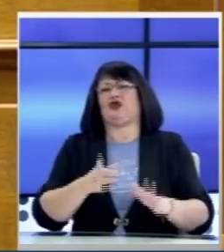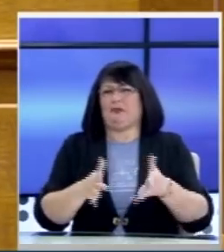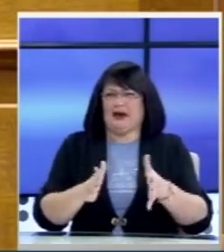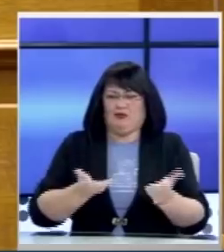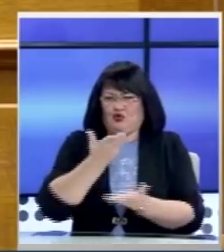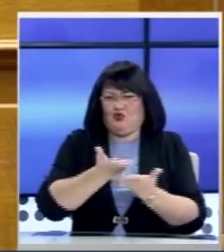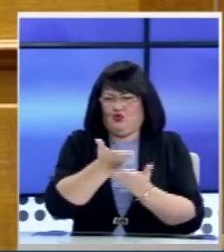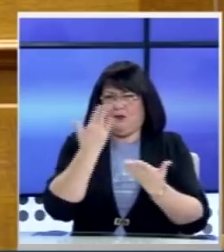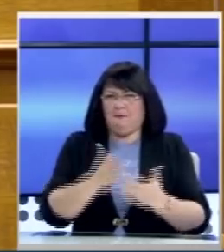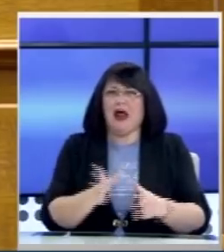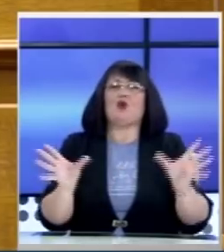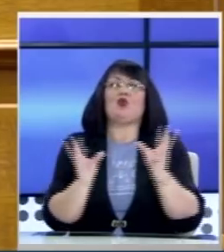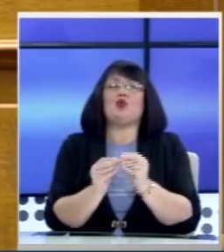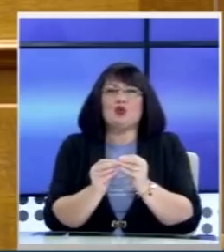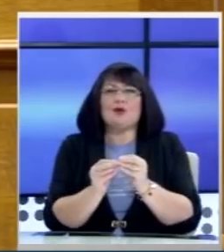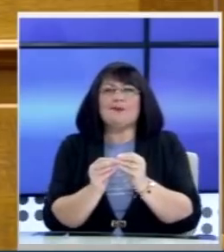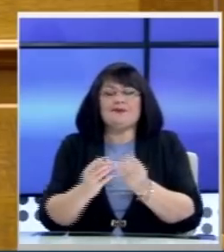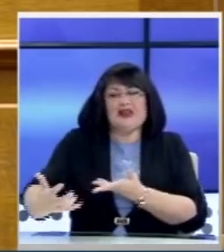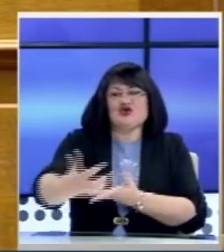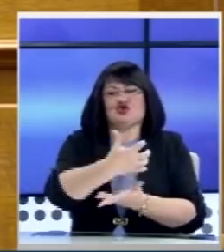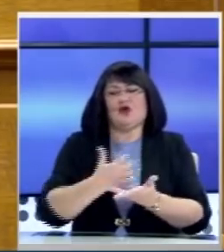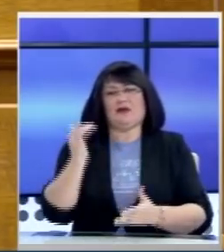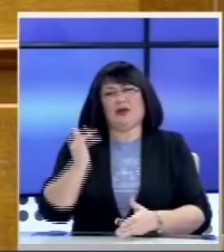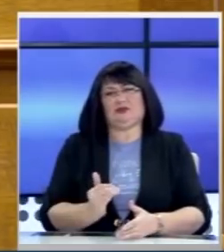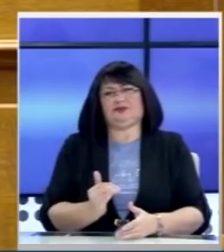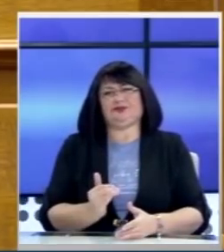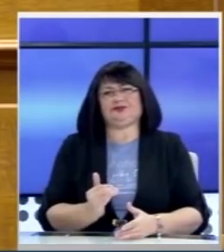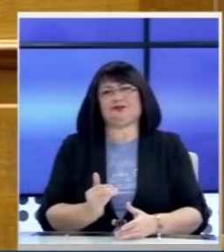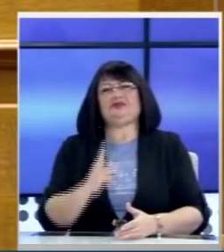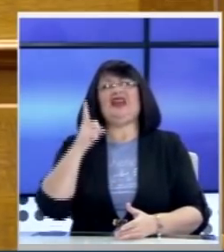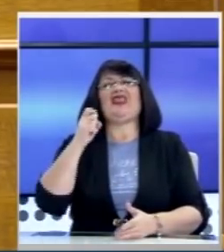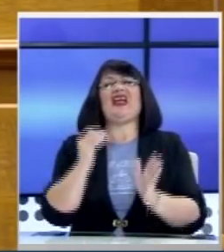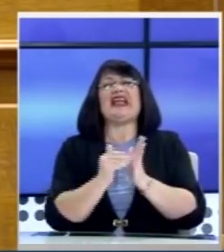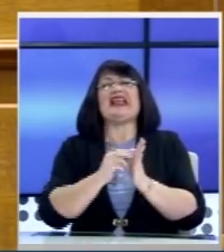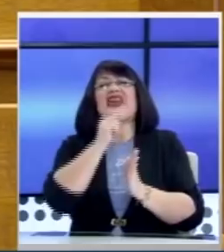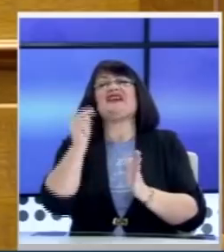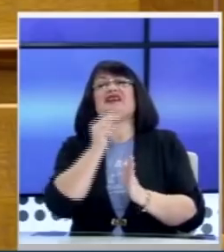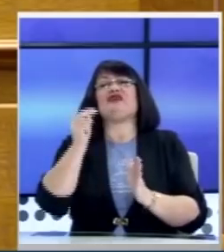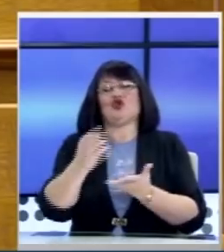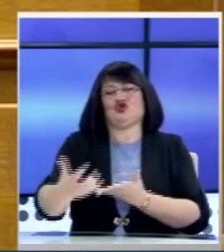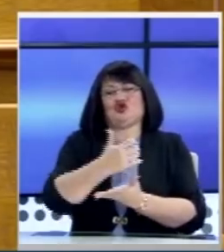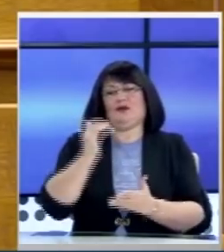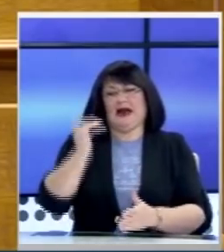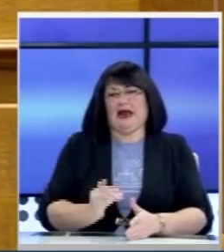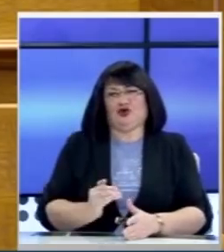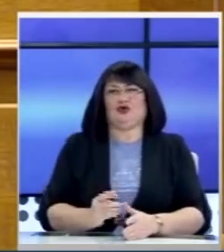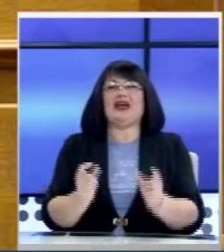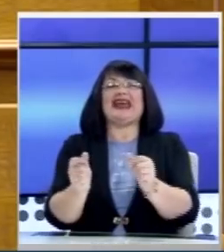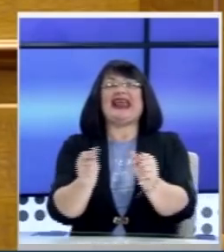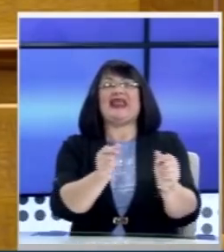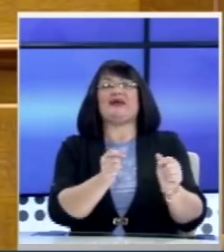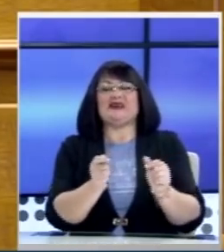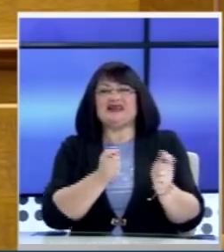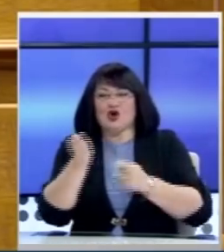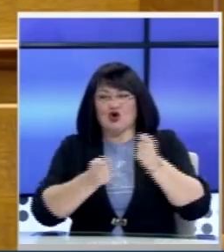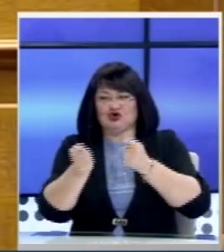υποβλήθηκαν, ενσωματώνουν εισοδήματα χαμηλότερα από 10.000 ευρώ. Οι ρυθμίσεις οφειλών που όλοι